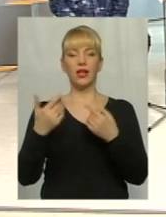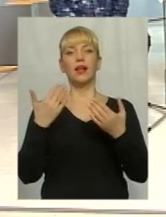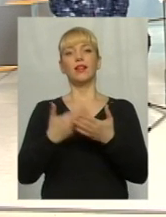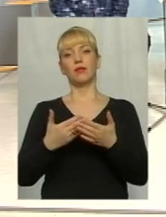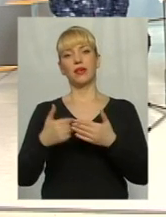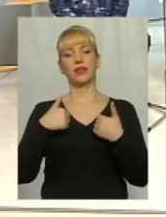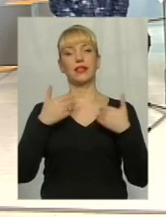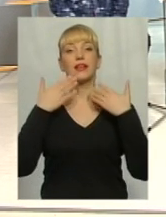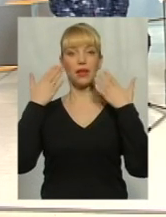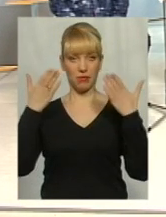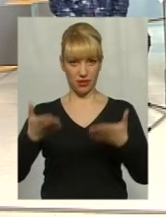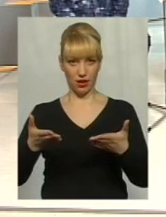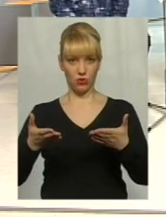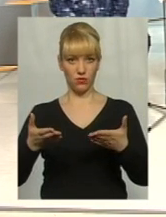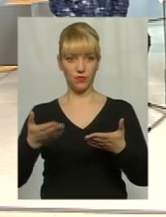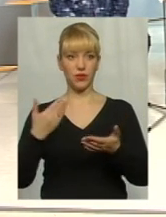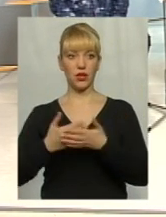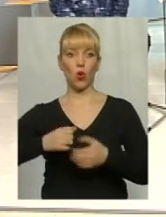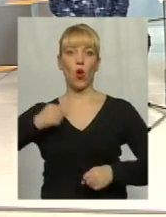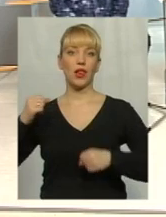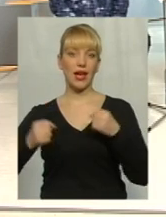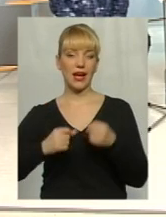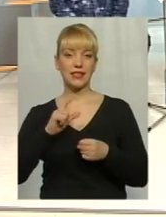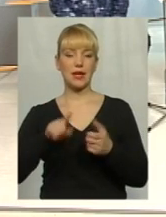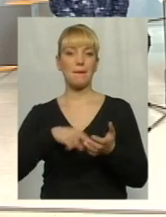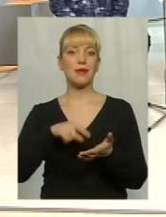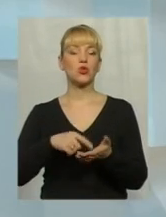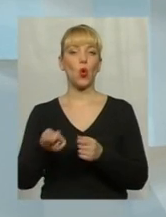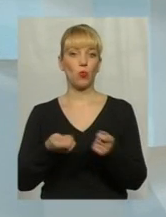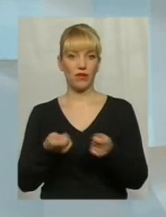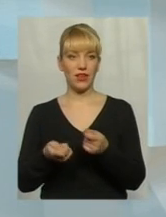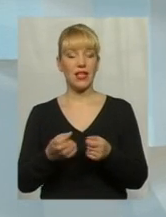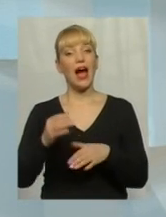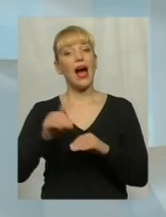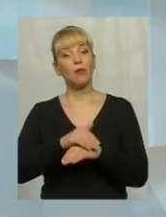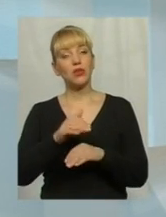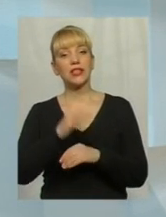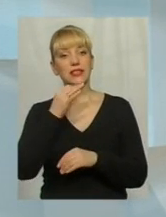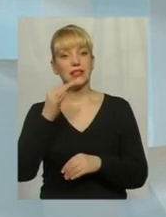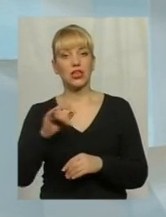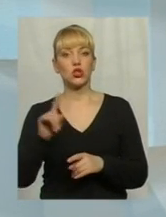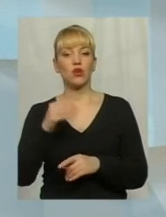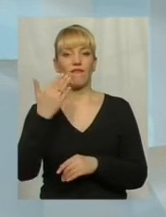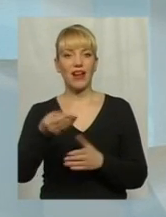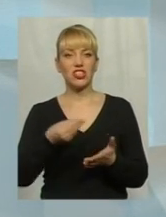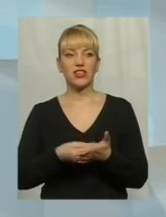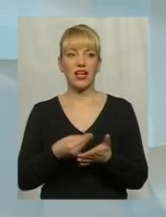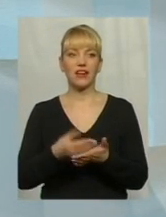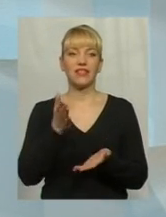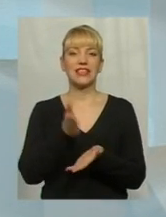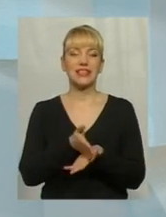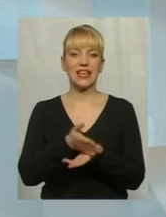запитаю, скажімо, в колеги з міського управління, а скажіть, будь ласка, ви сказали, що ваші тарифи, вони є